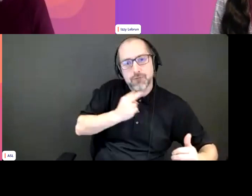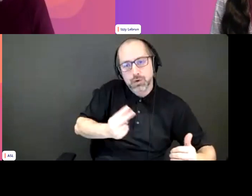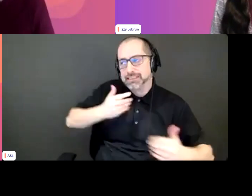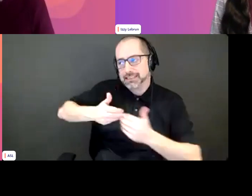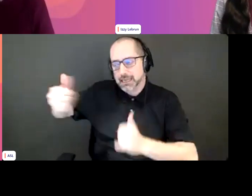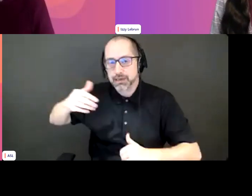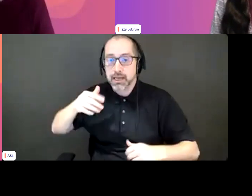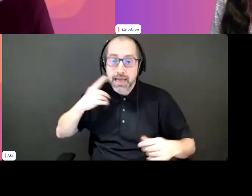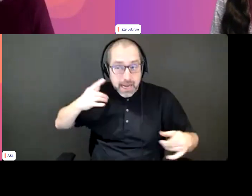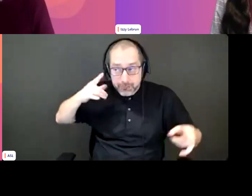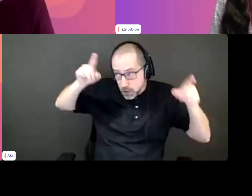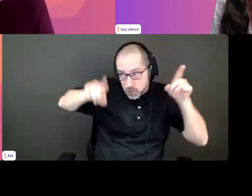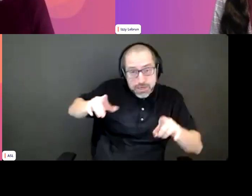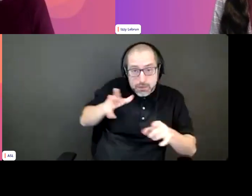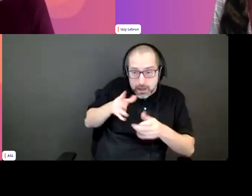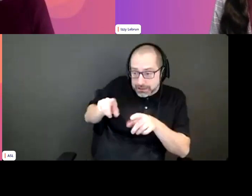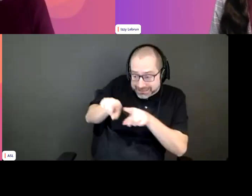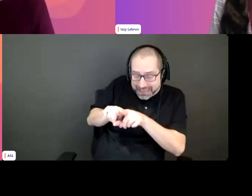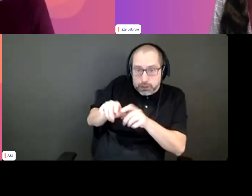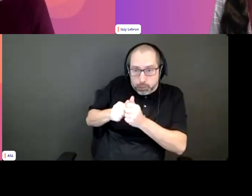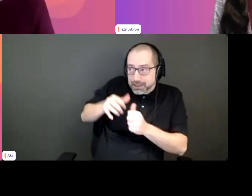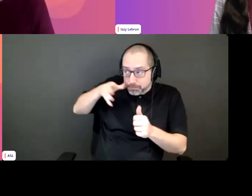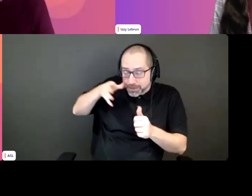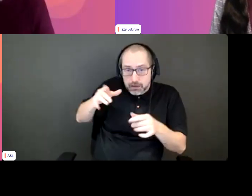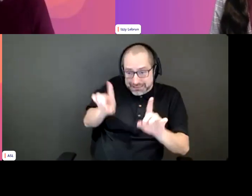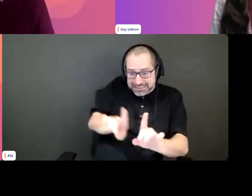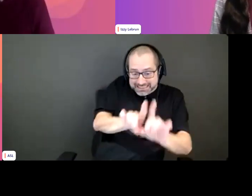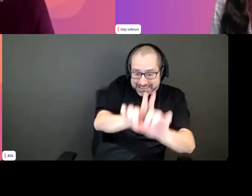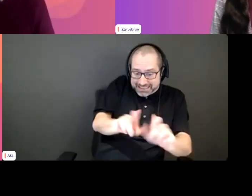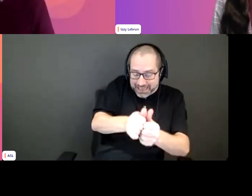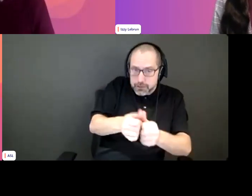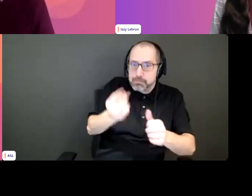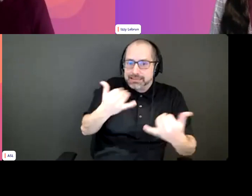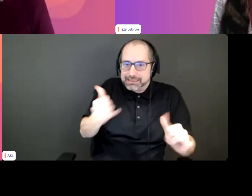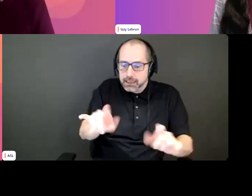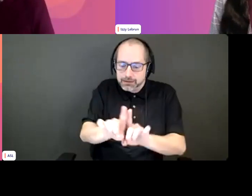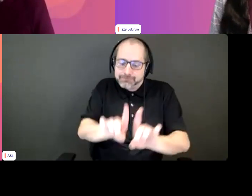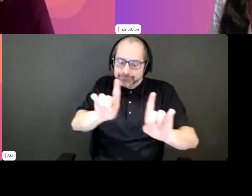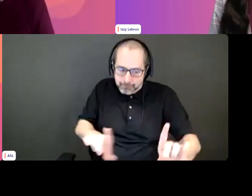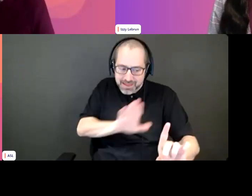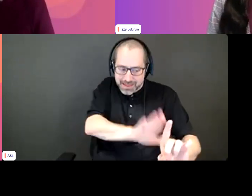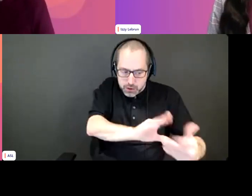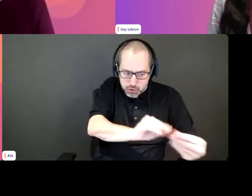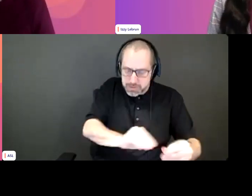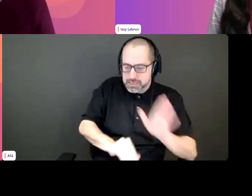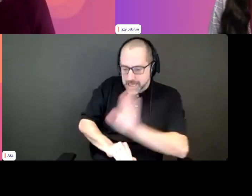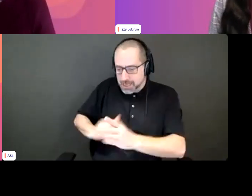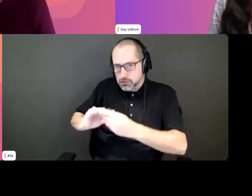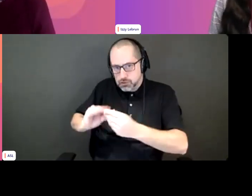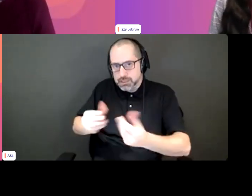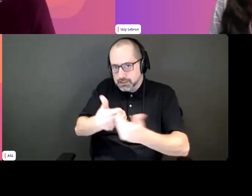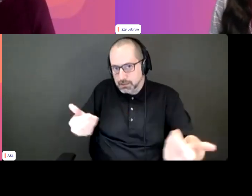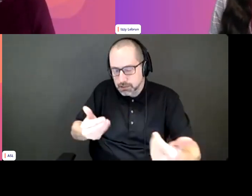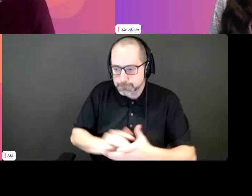représentant de l'enfant doit être une tierce partie même si les parents sont sur la même longueur d'onde il s'agit donc de